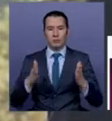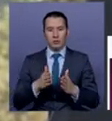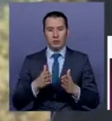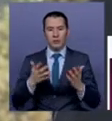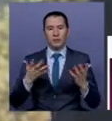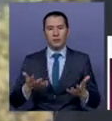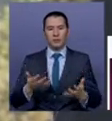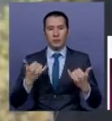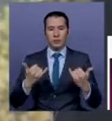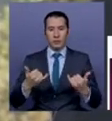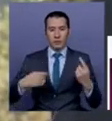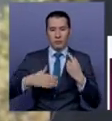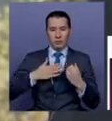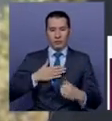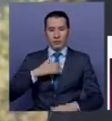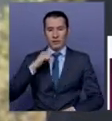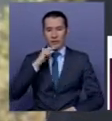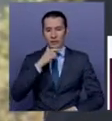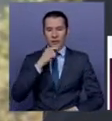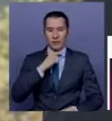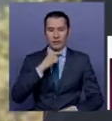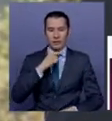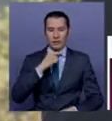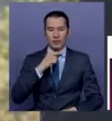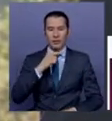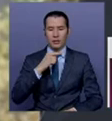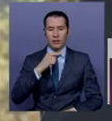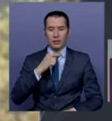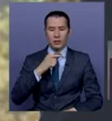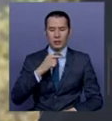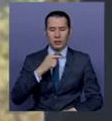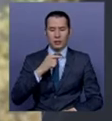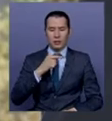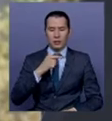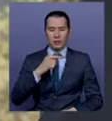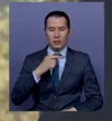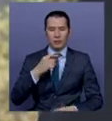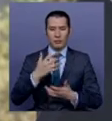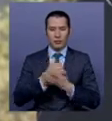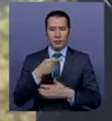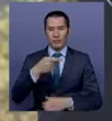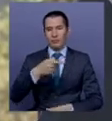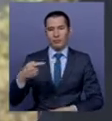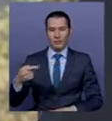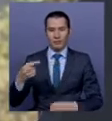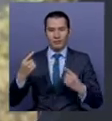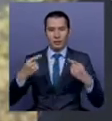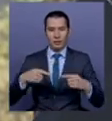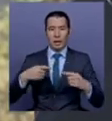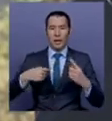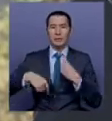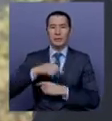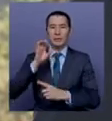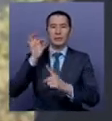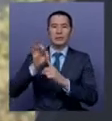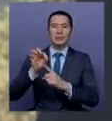себептен қазір біздің экономикамыз бұл айтқанда минусқа кетті. Минус. Енді біздің мақсат